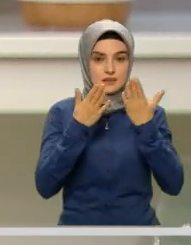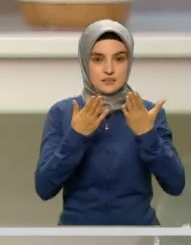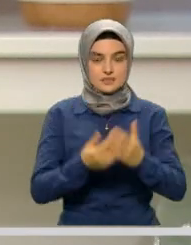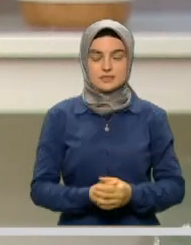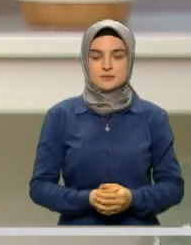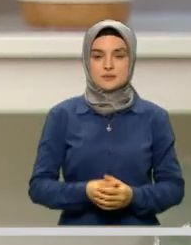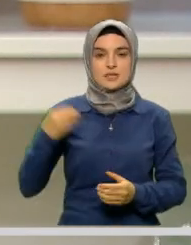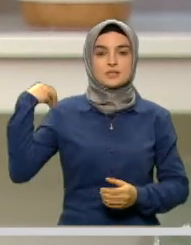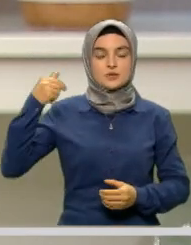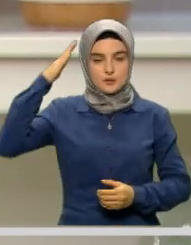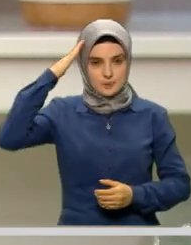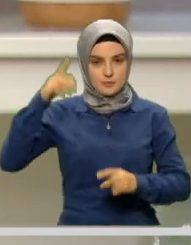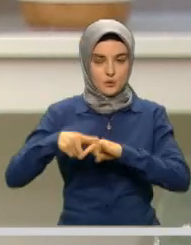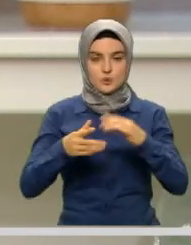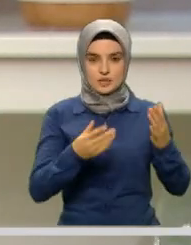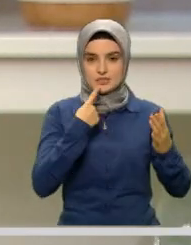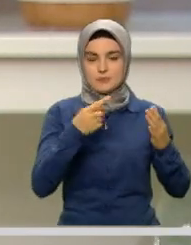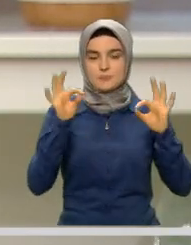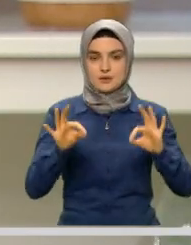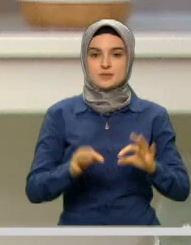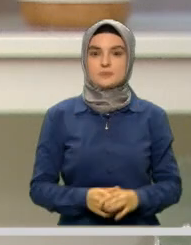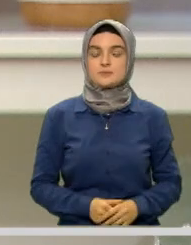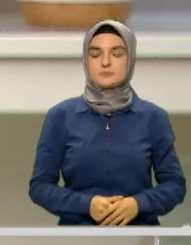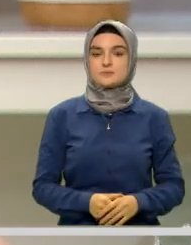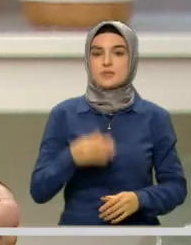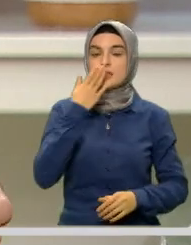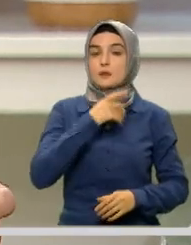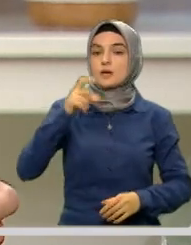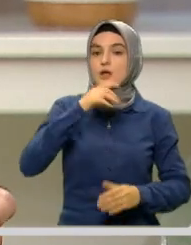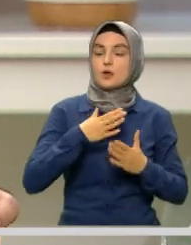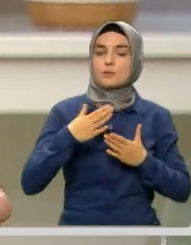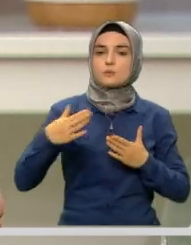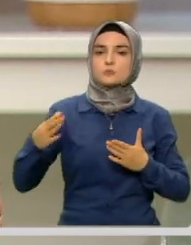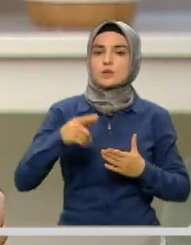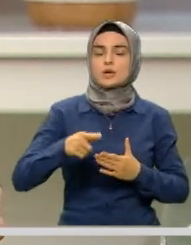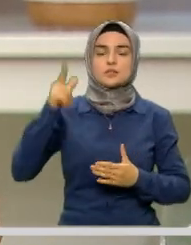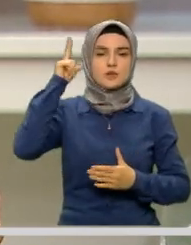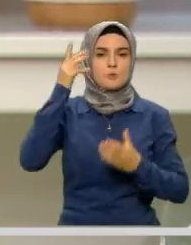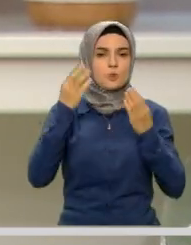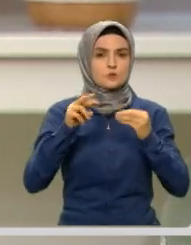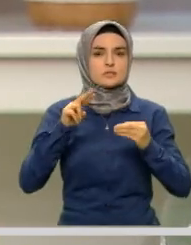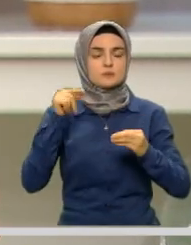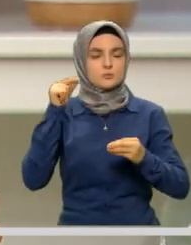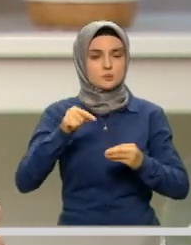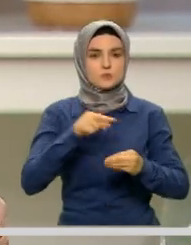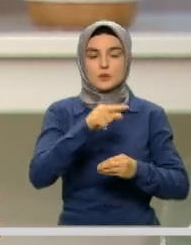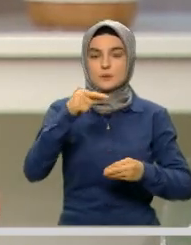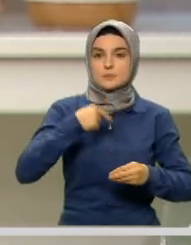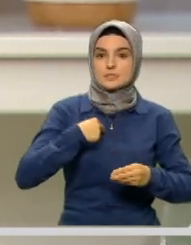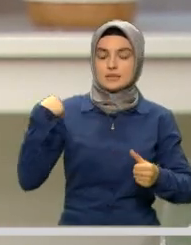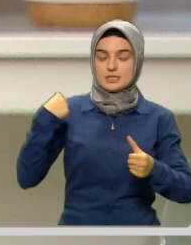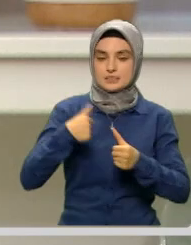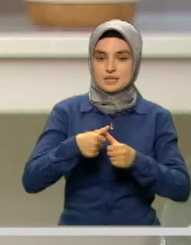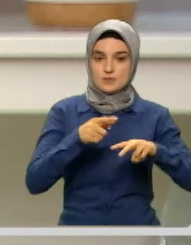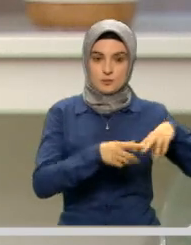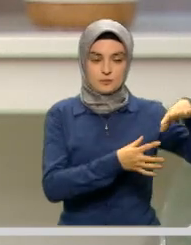başına yeni güne merhabaya hoş geldiniz diyerek başlayalım. Ramazan ayı boyunca efendim her çarşamba günü olduğu gibi bugün bizlere yine Ali